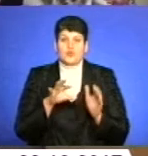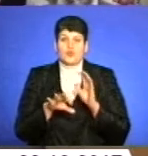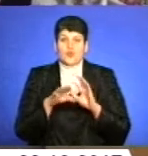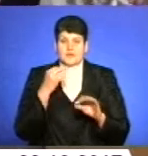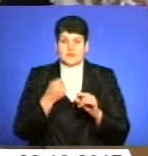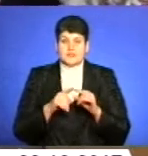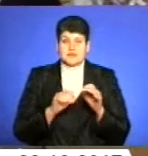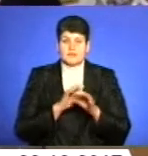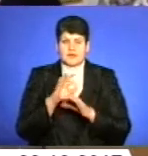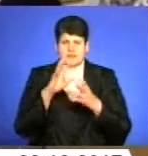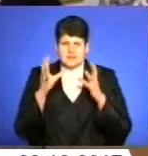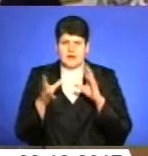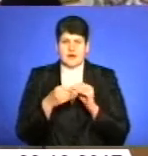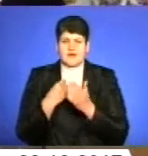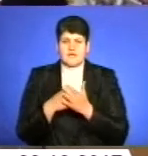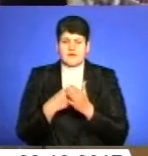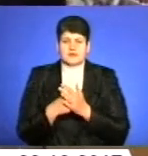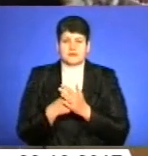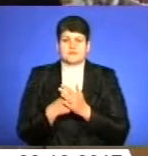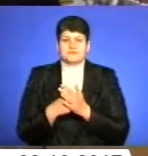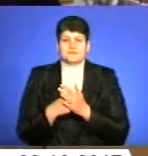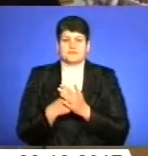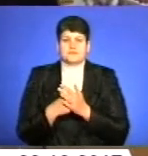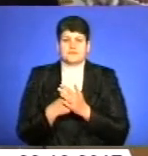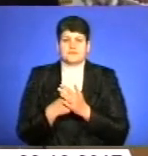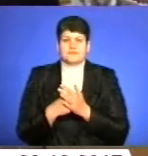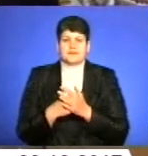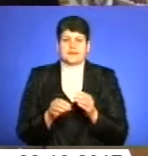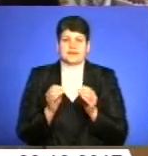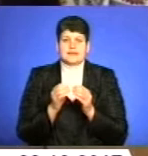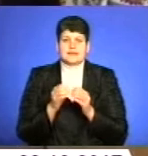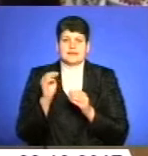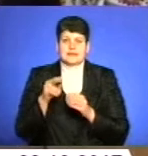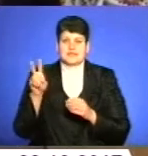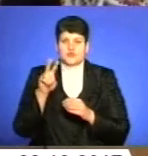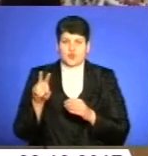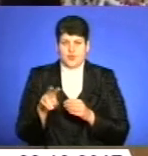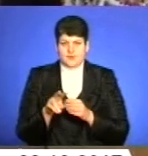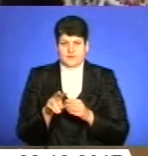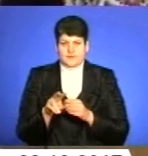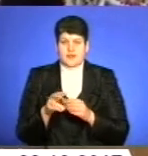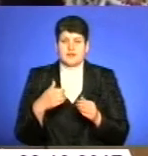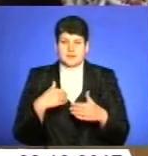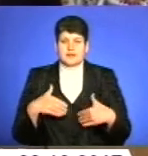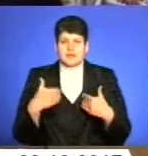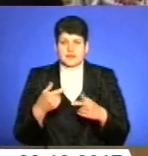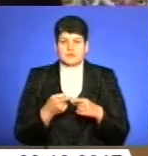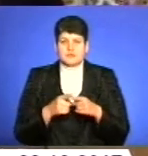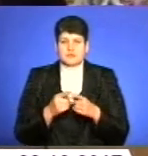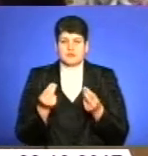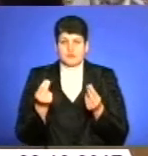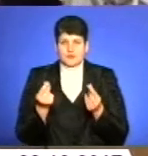проєкт. Загальна вартість проєкту від нас – це 10 тисяч доларів, але ми надаємо ці кошти лише за